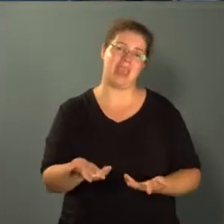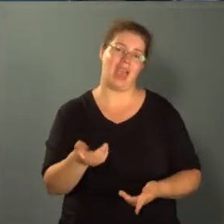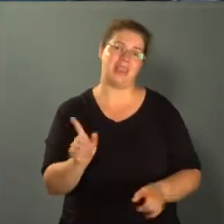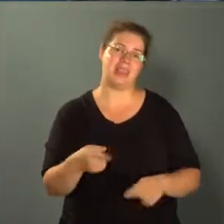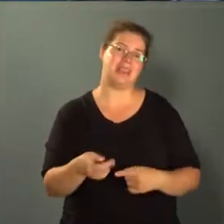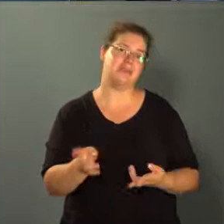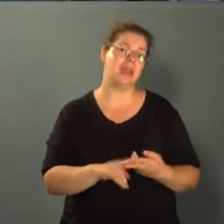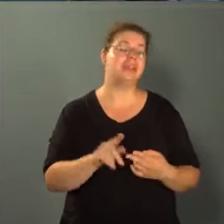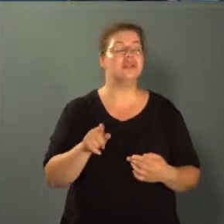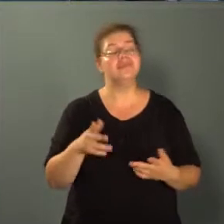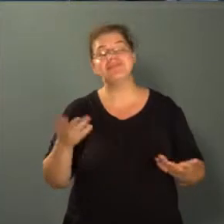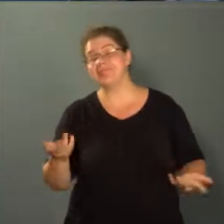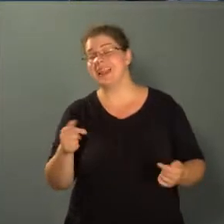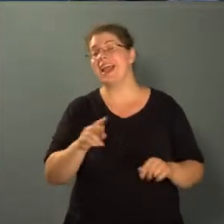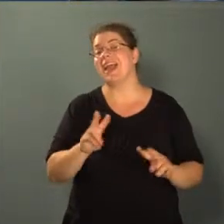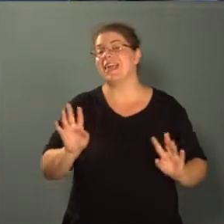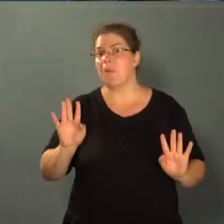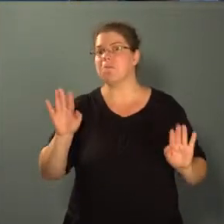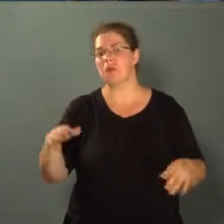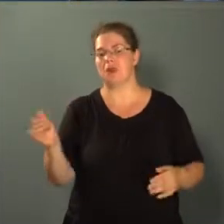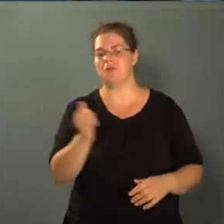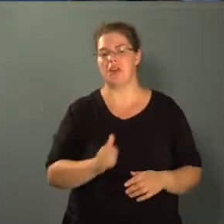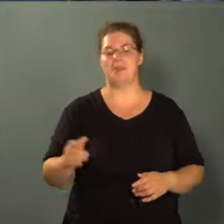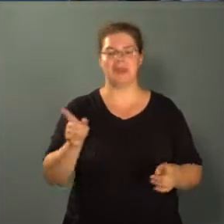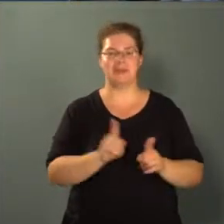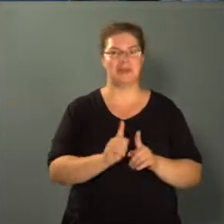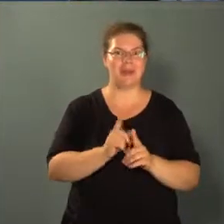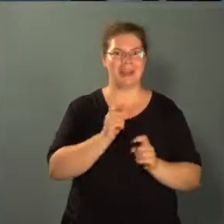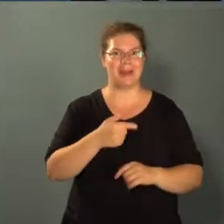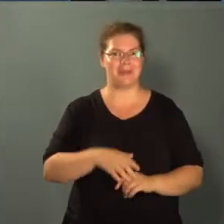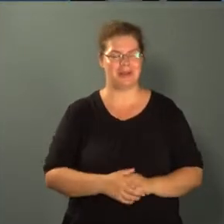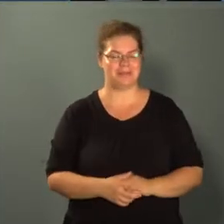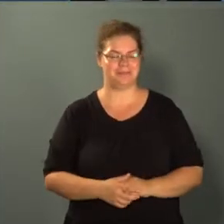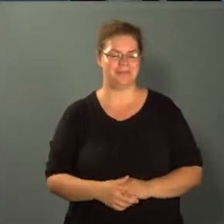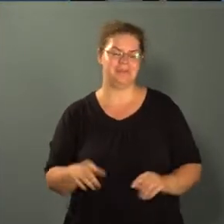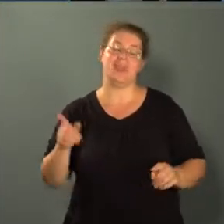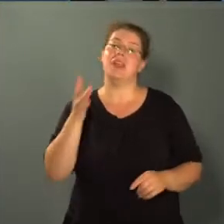de hát ez van, majd valamelyik unokánk, remélem.